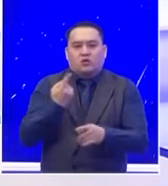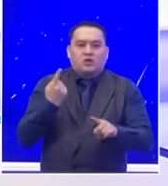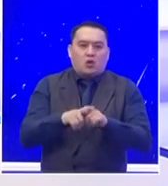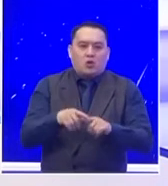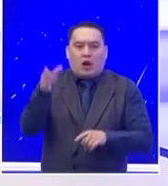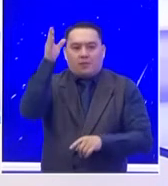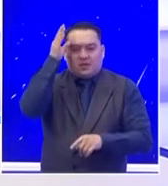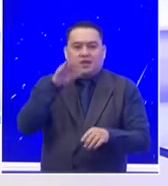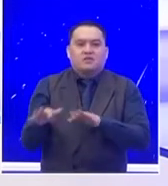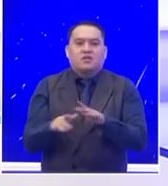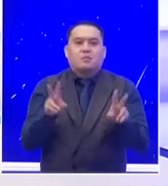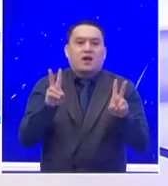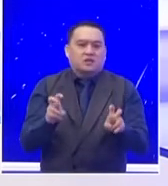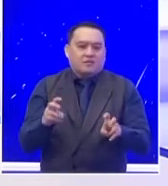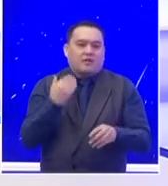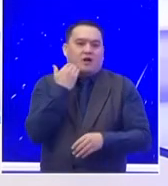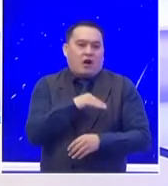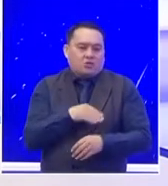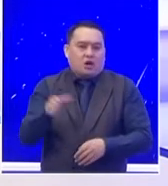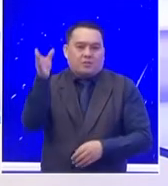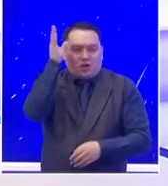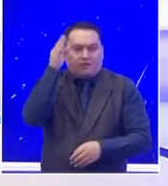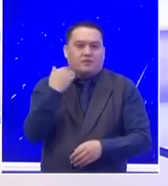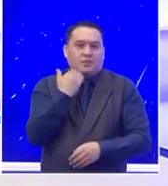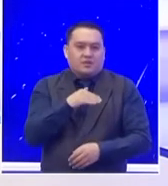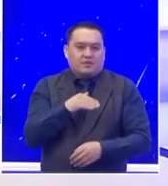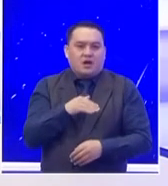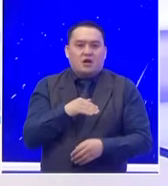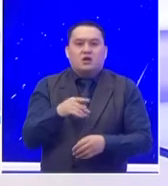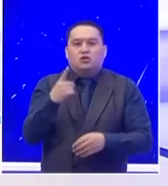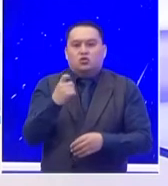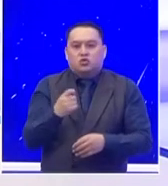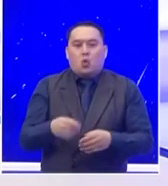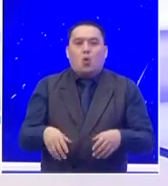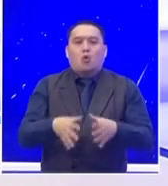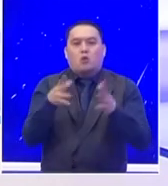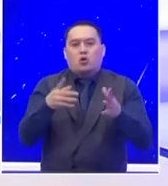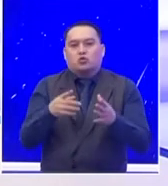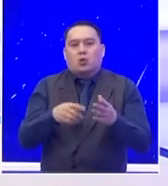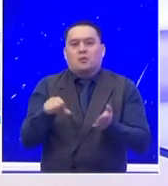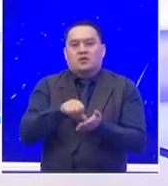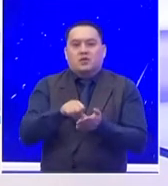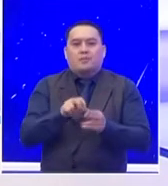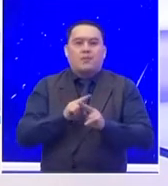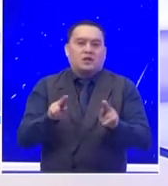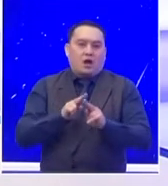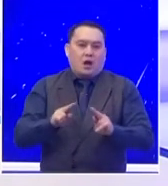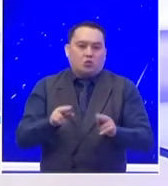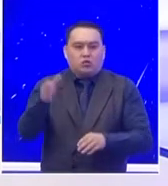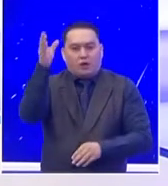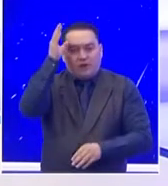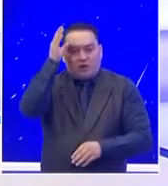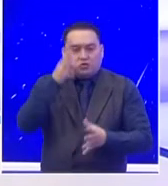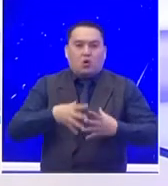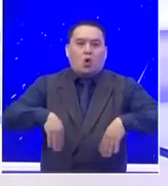инновационных технологий в образовательный процесс. Основа качественного образования» собрала более 100 представителей педагогического и